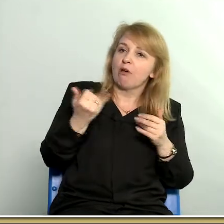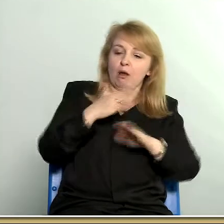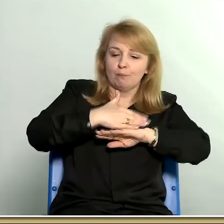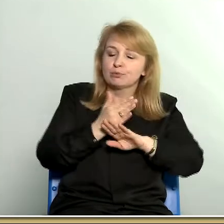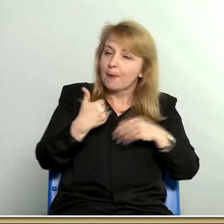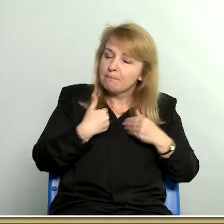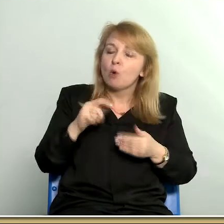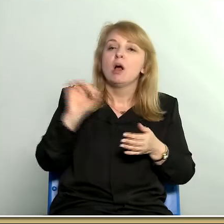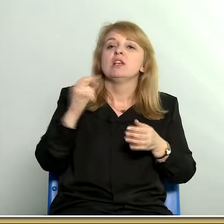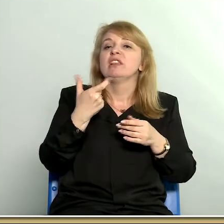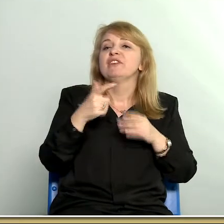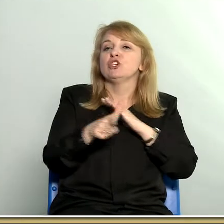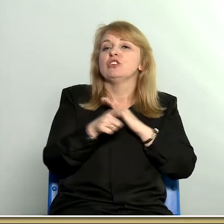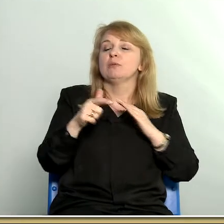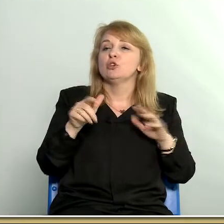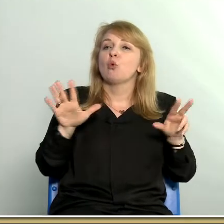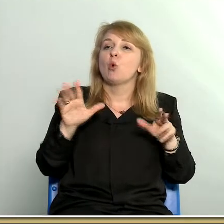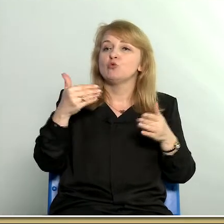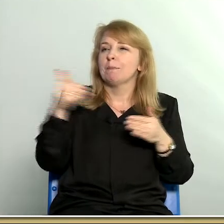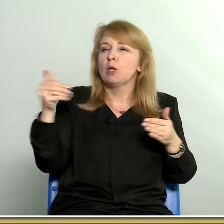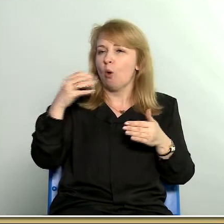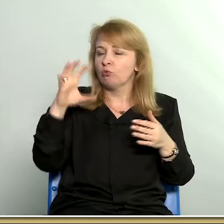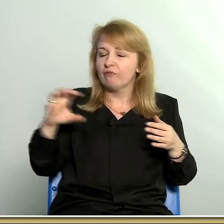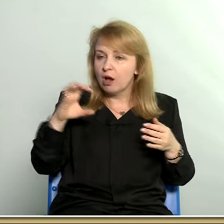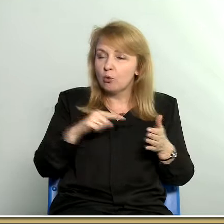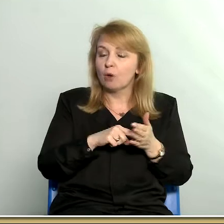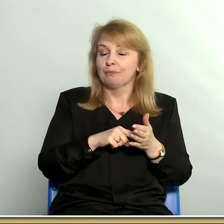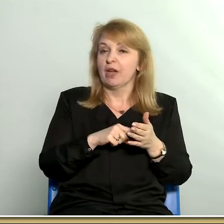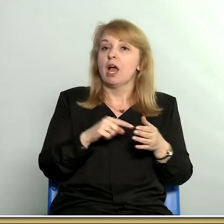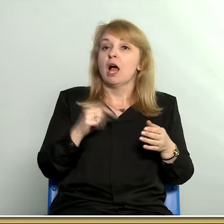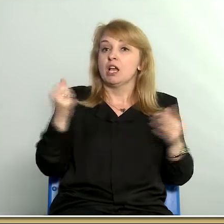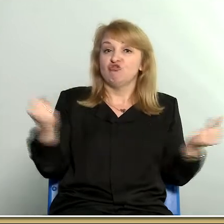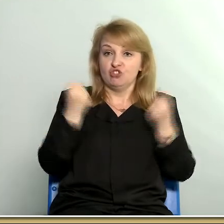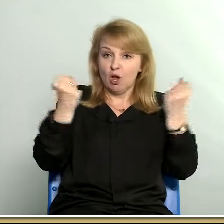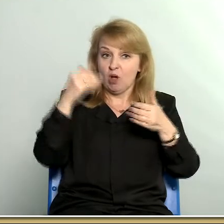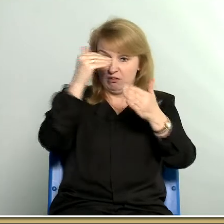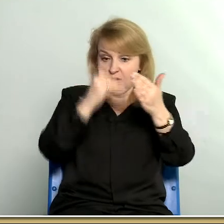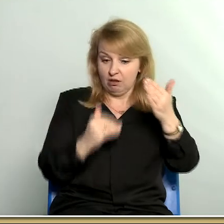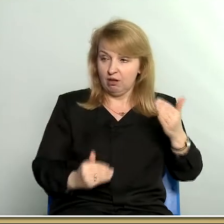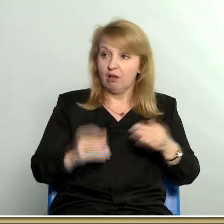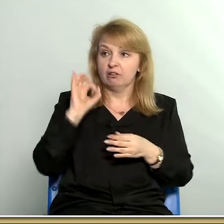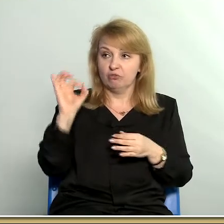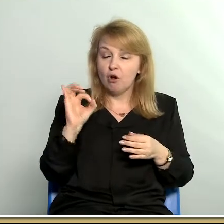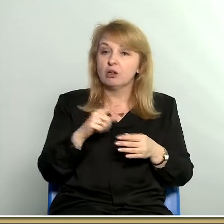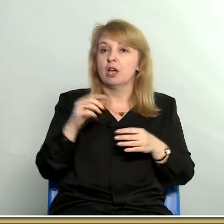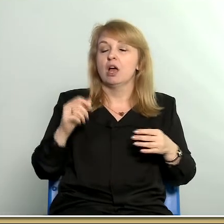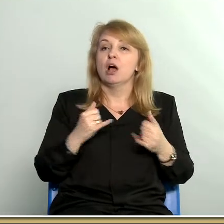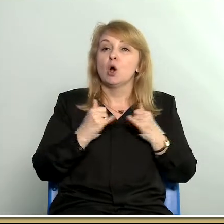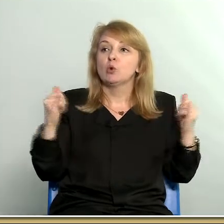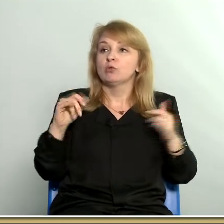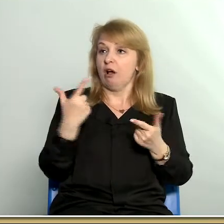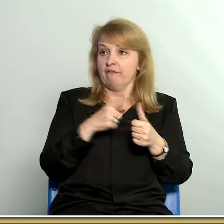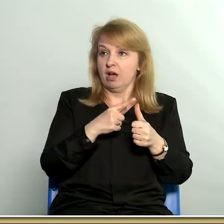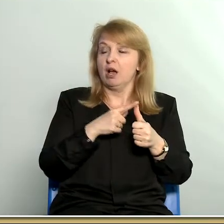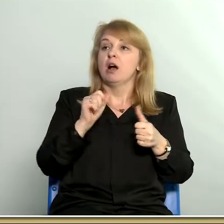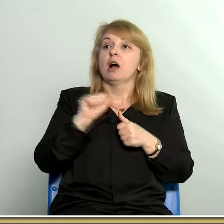programu, 278 milionów euro. Jeżeli chodzi o działania, które tam przewidujemy i typ operacji, to mamy tam dwa działania.